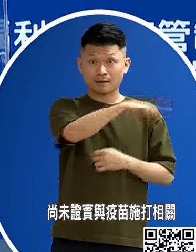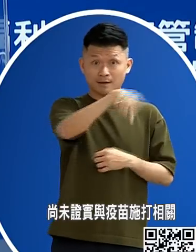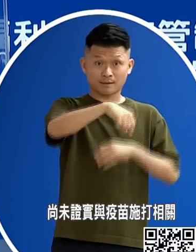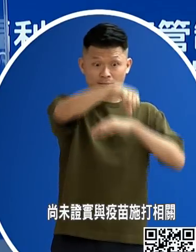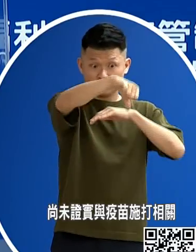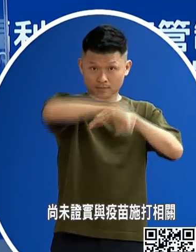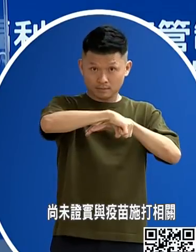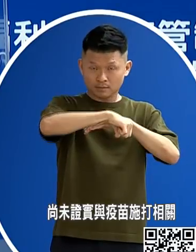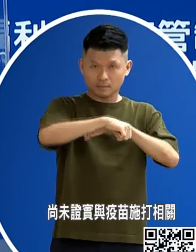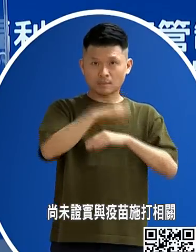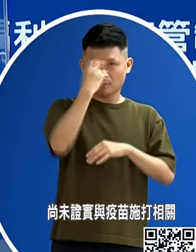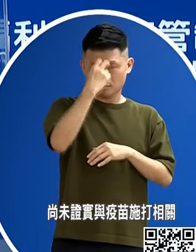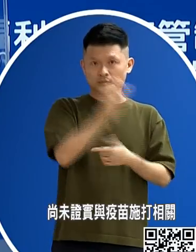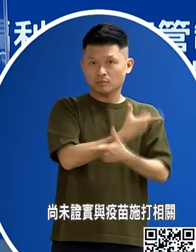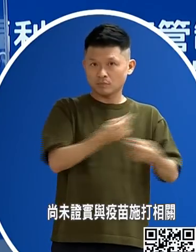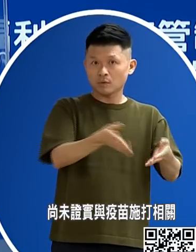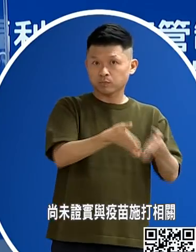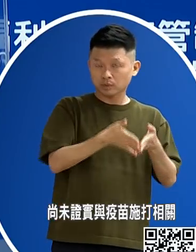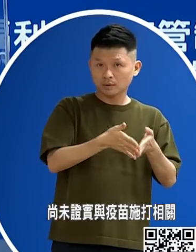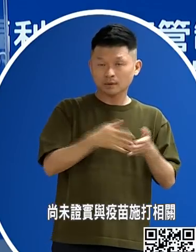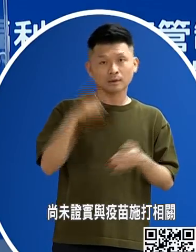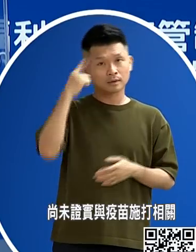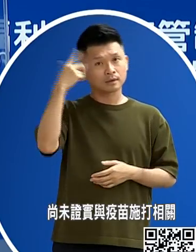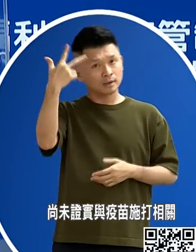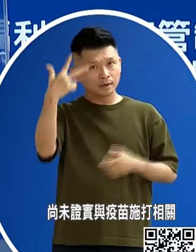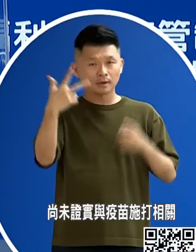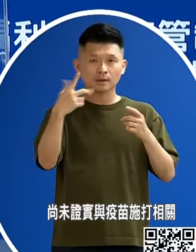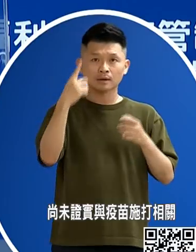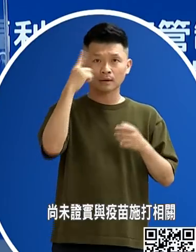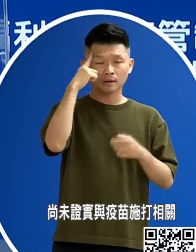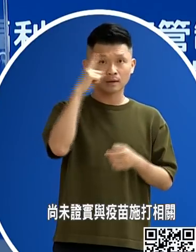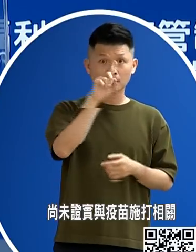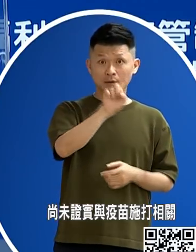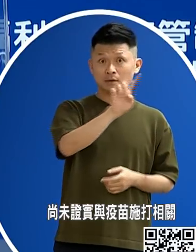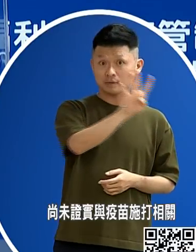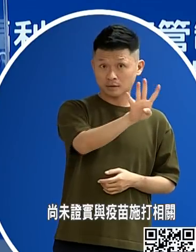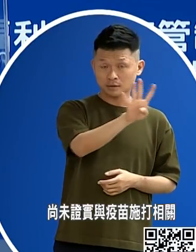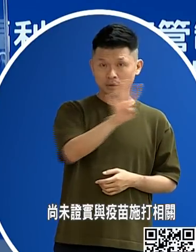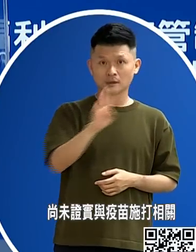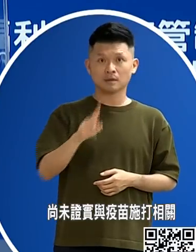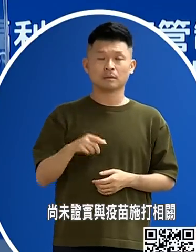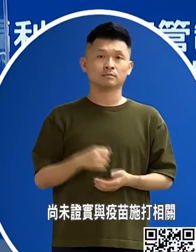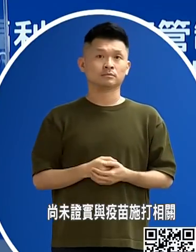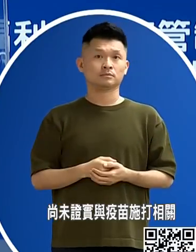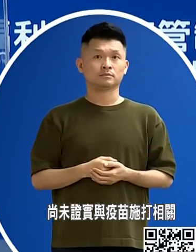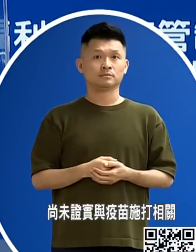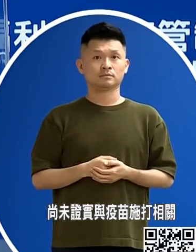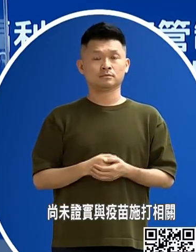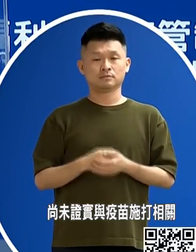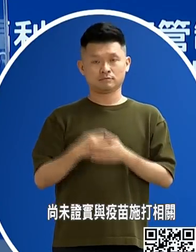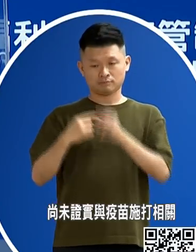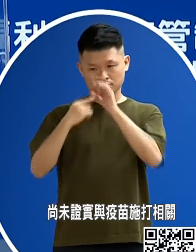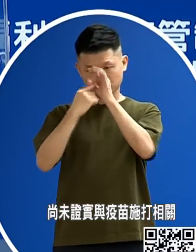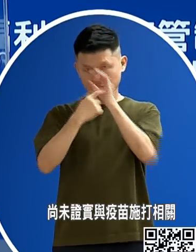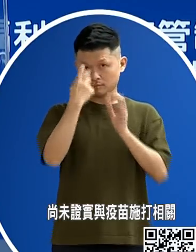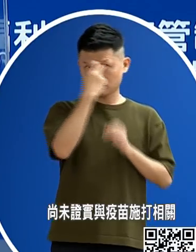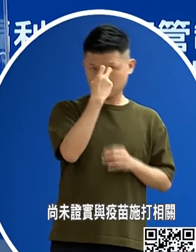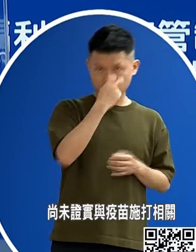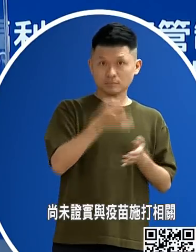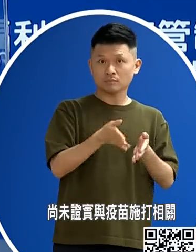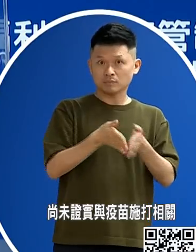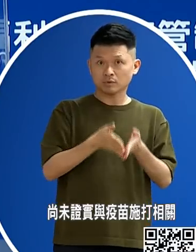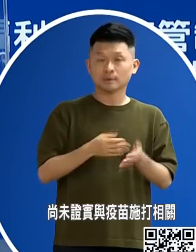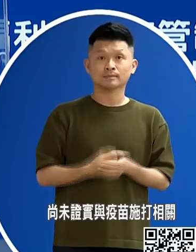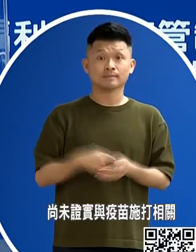时候都全部要筛。那7天、14天都要进行一次公费抗原的快筛。那陪病